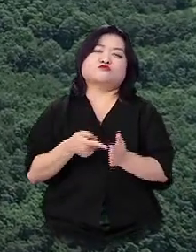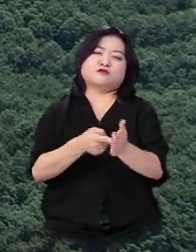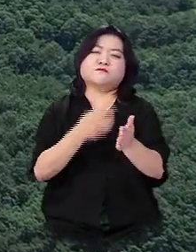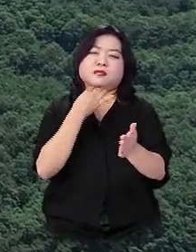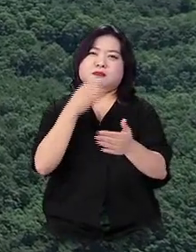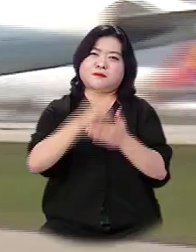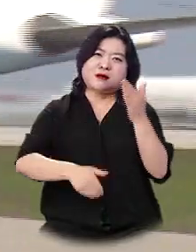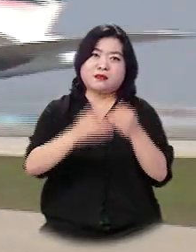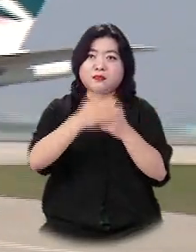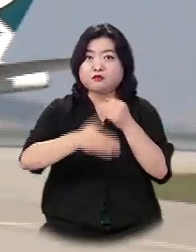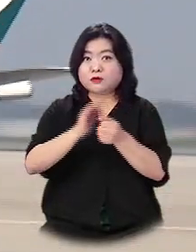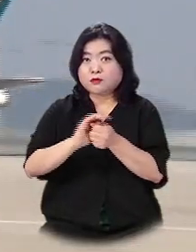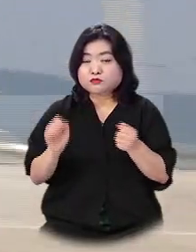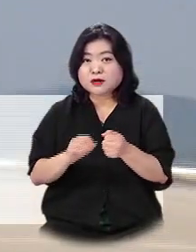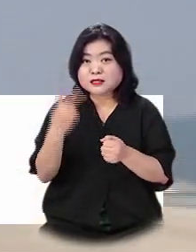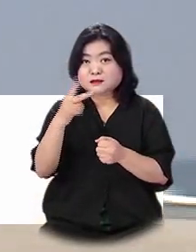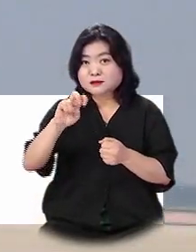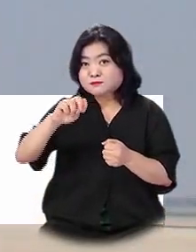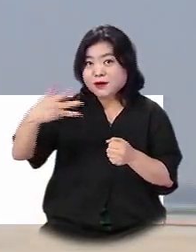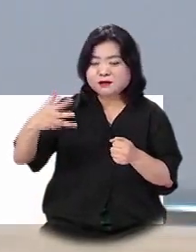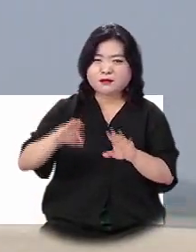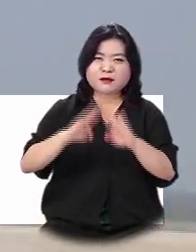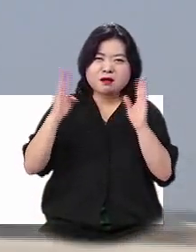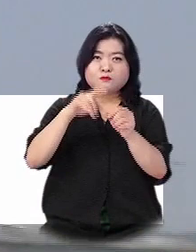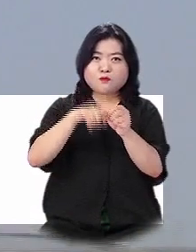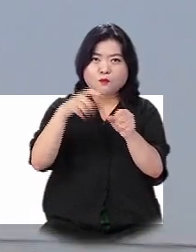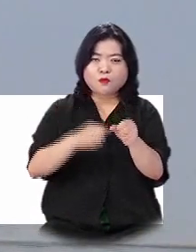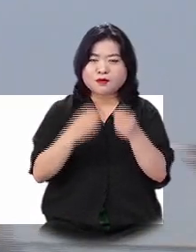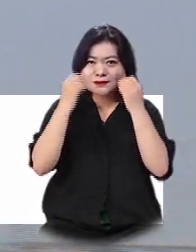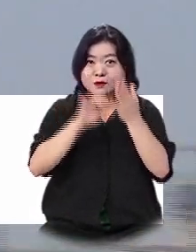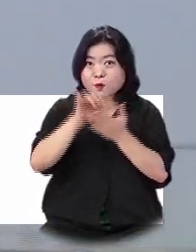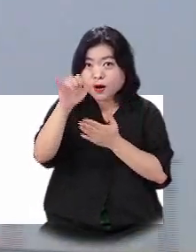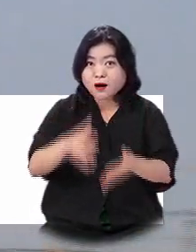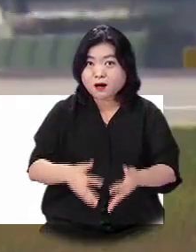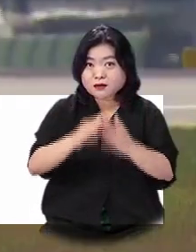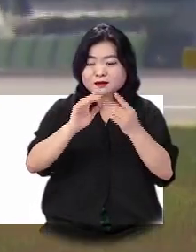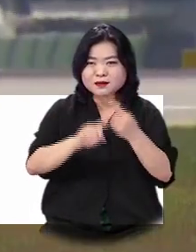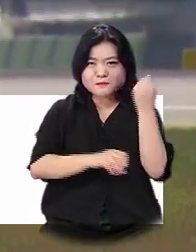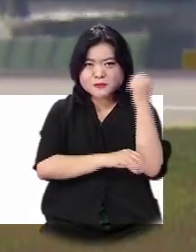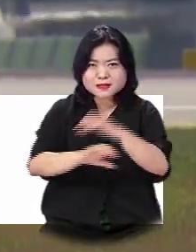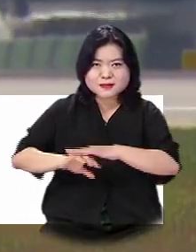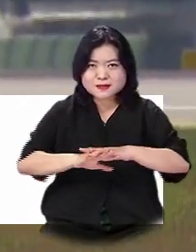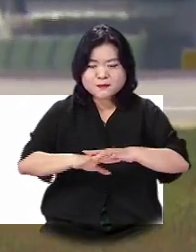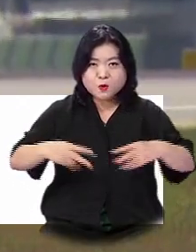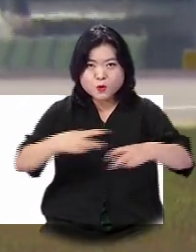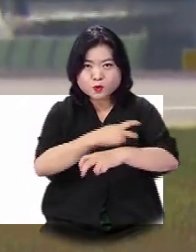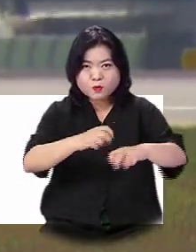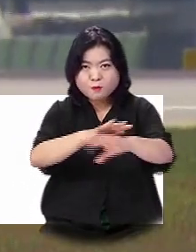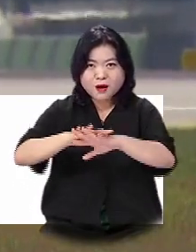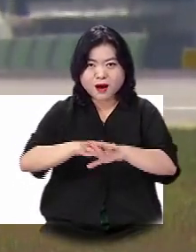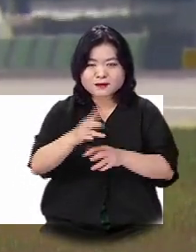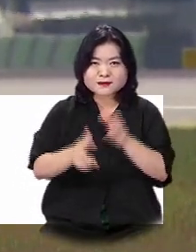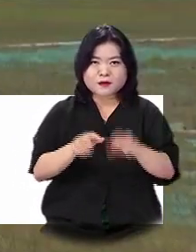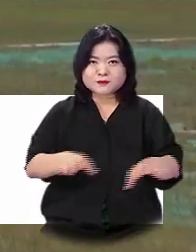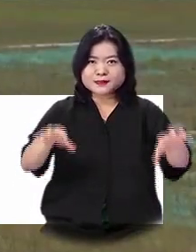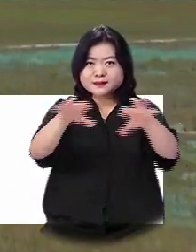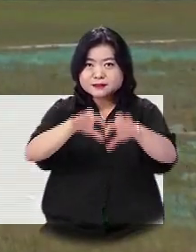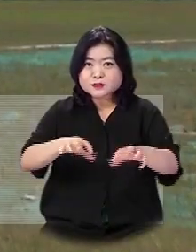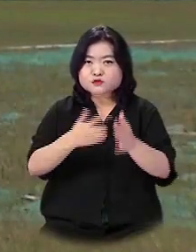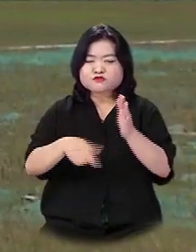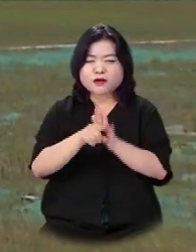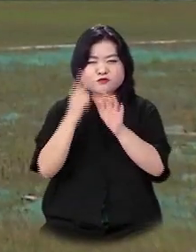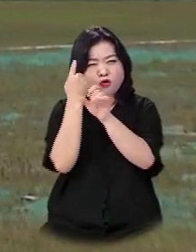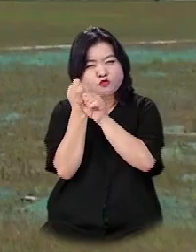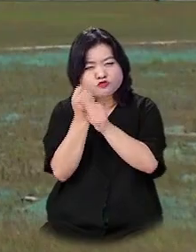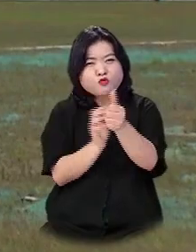대구시와 경상북도는 2028년 개항을 목표로 신공항 건설 밑그림과 배후 교통망, 산업시설 배치를 위한 연구